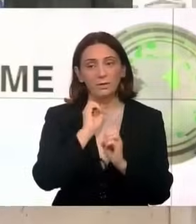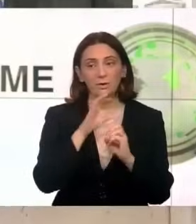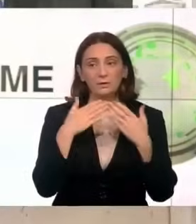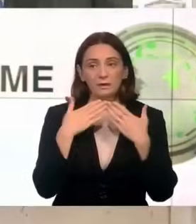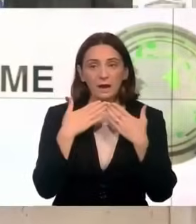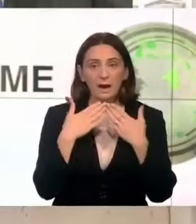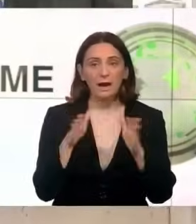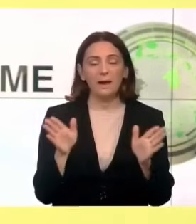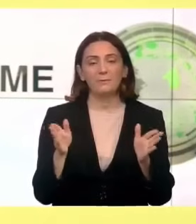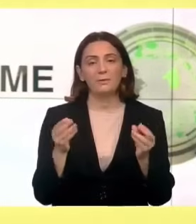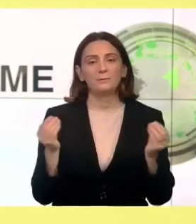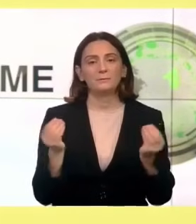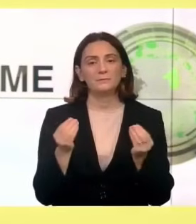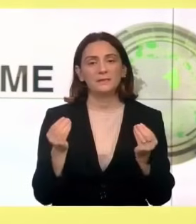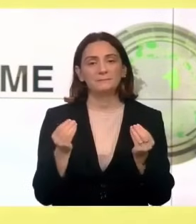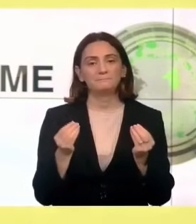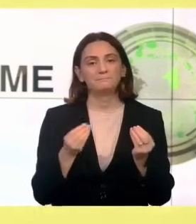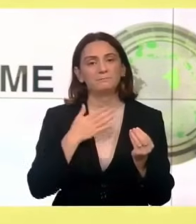qartë për qeverinë atje.